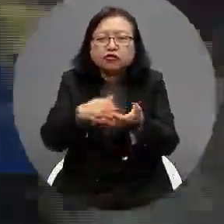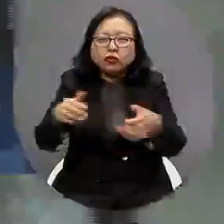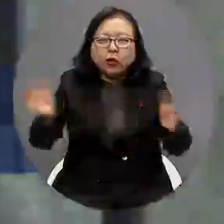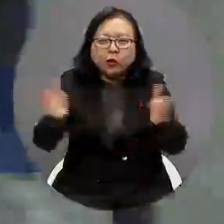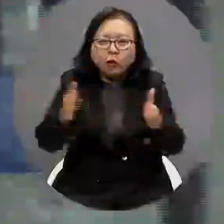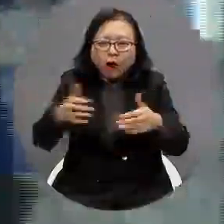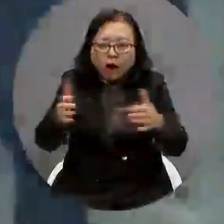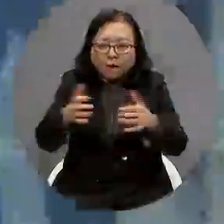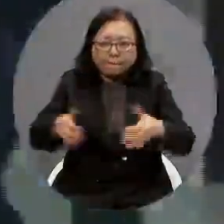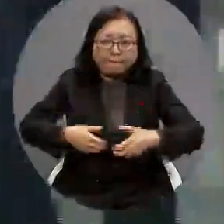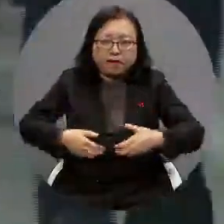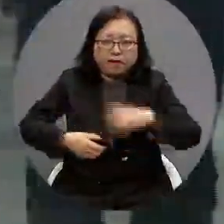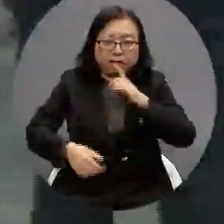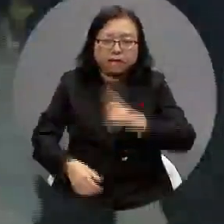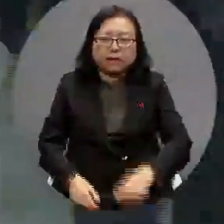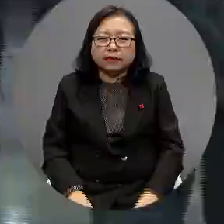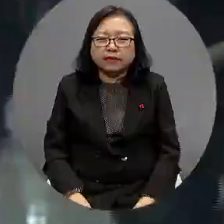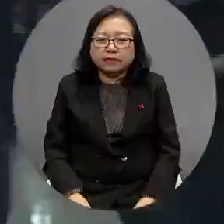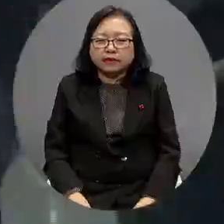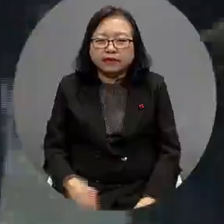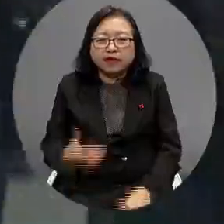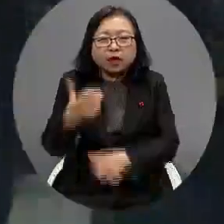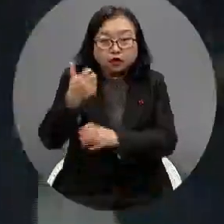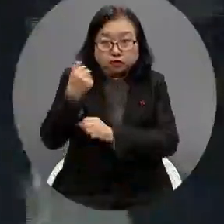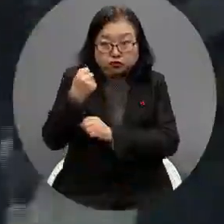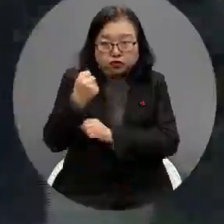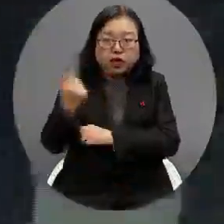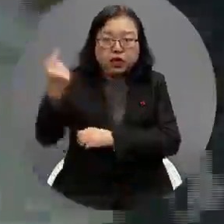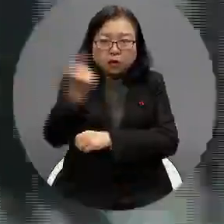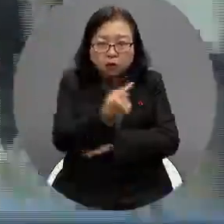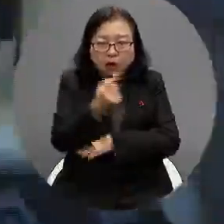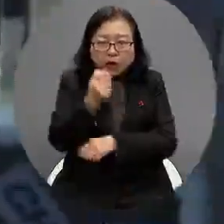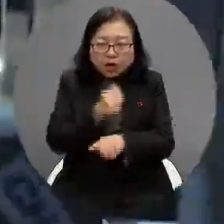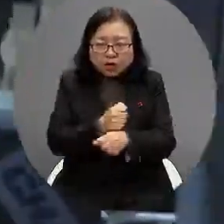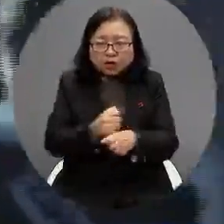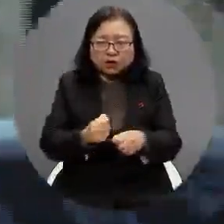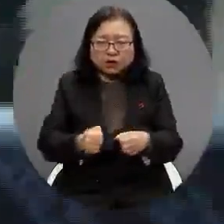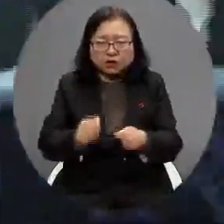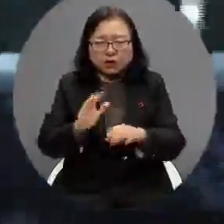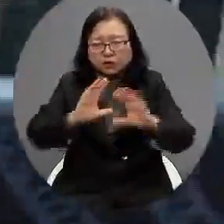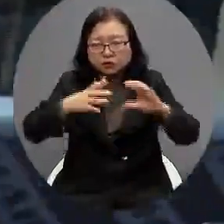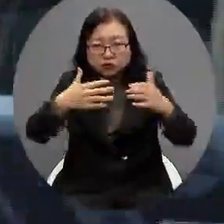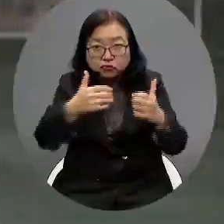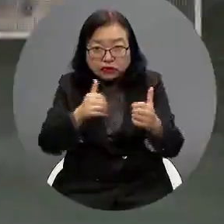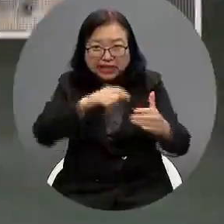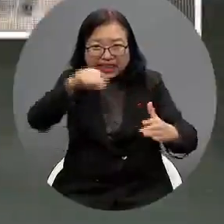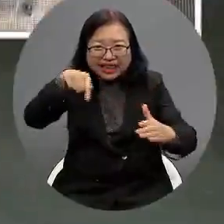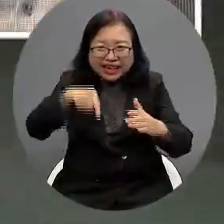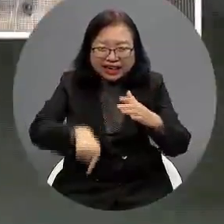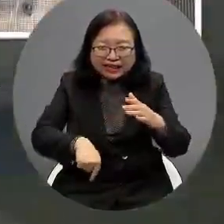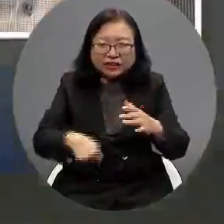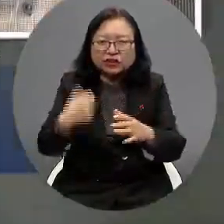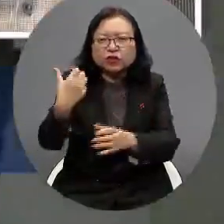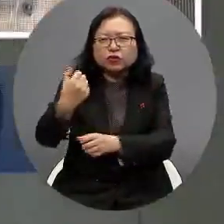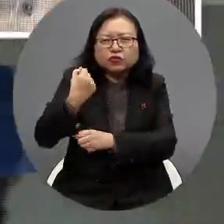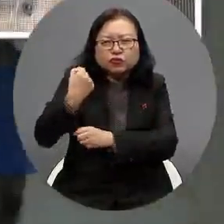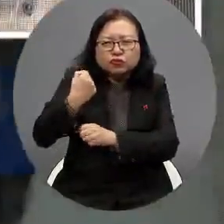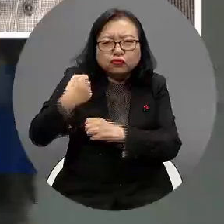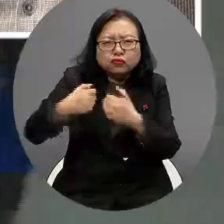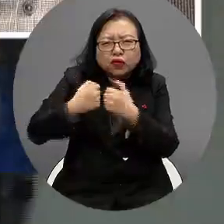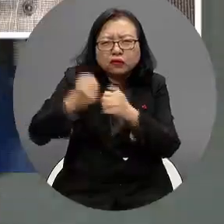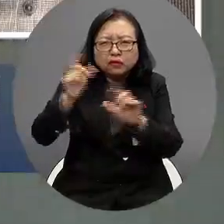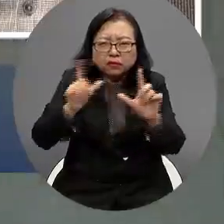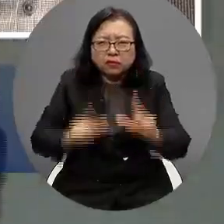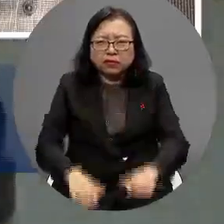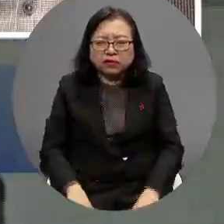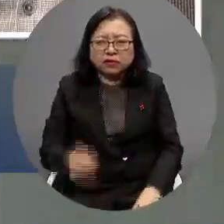급선무다. 계엄군이 진입한 국회에서 본회의장 진입은 군사작전을 방불케 했습니다. 벌써 군인들이 진치고 들어와